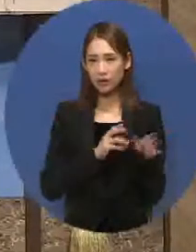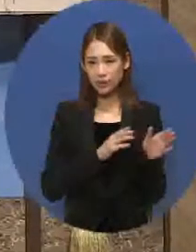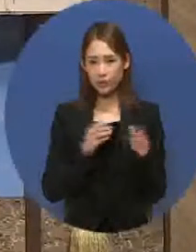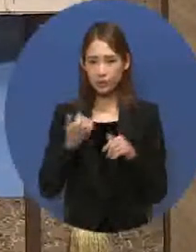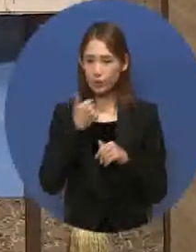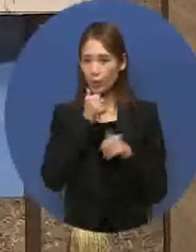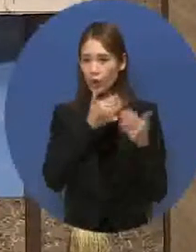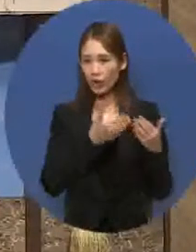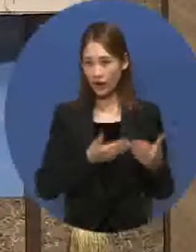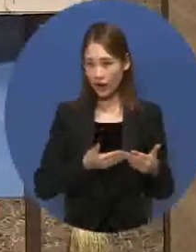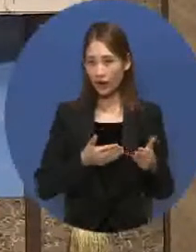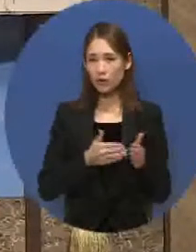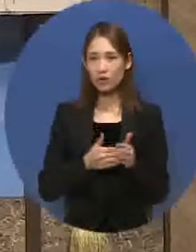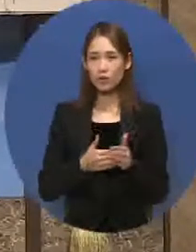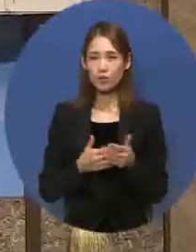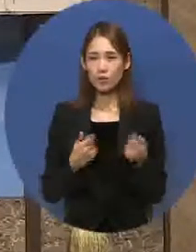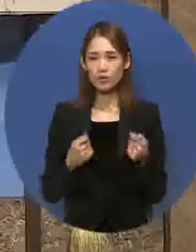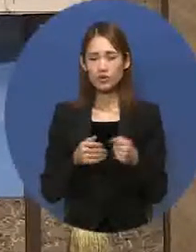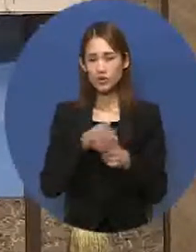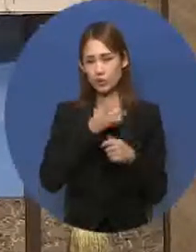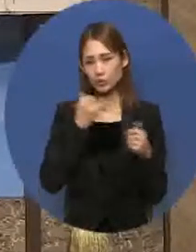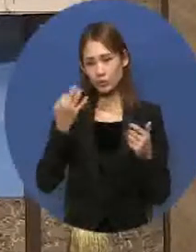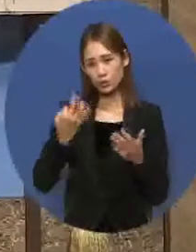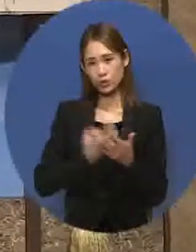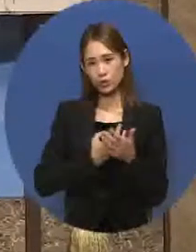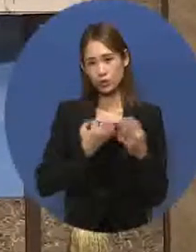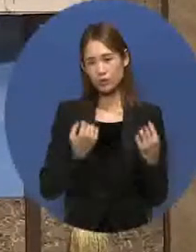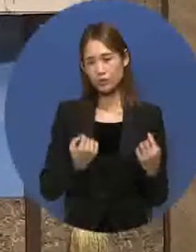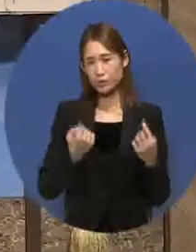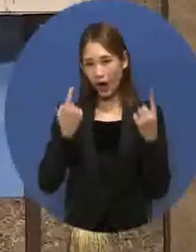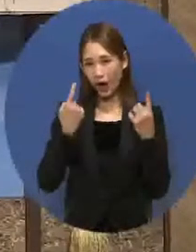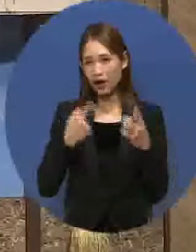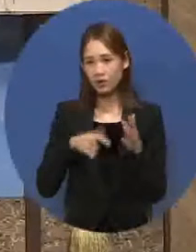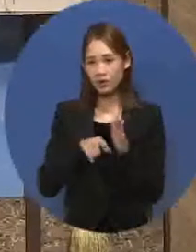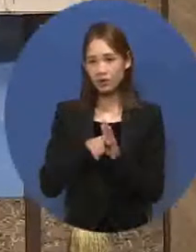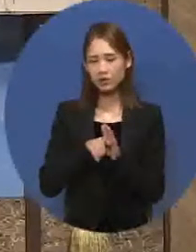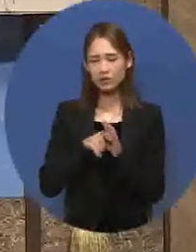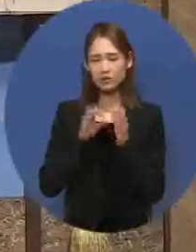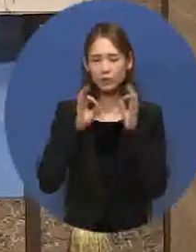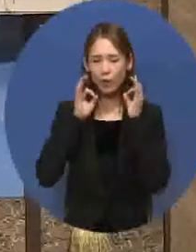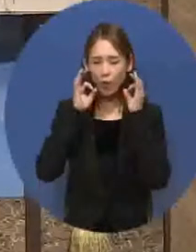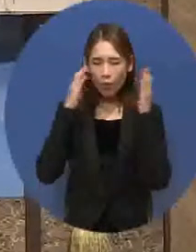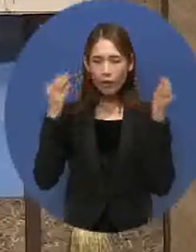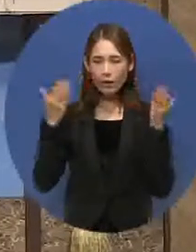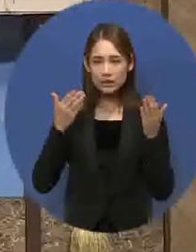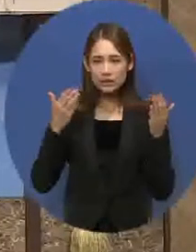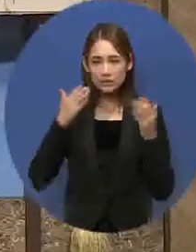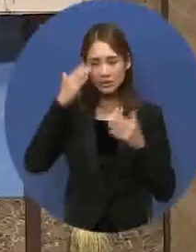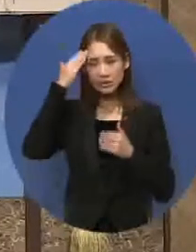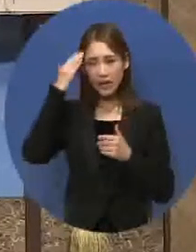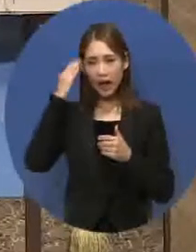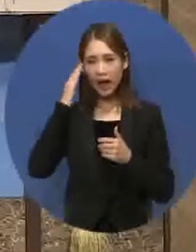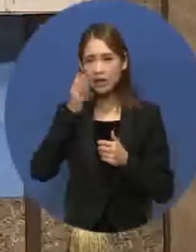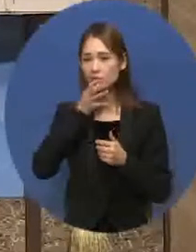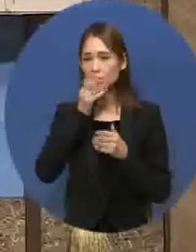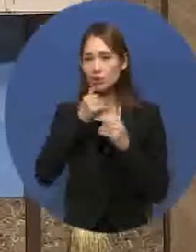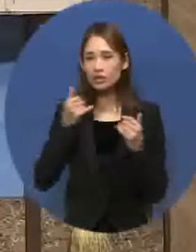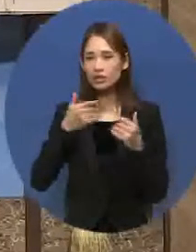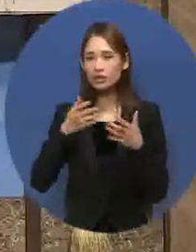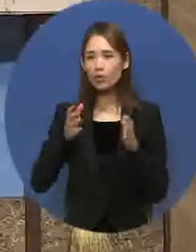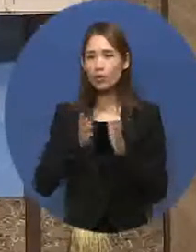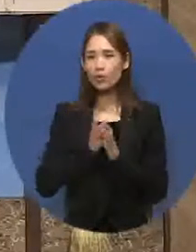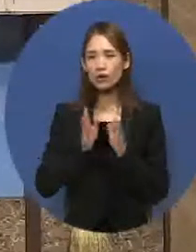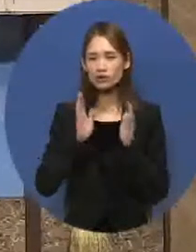알선을 해주고 이래서 노인이 소득을 올릴 수 있도록 노력하는 일에 대한노인회가 중점적으로